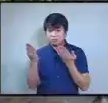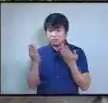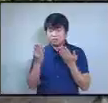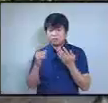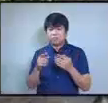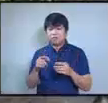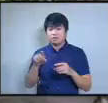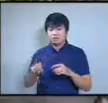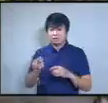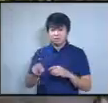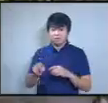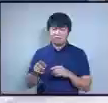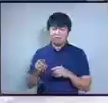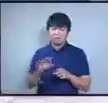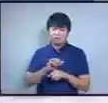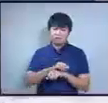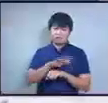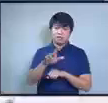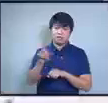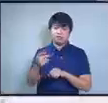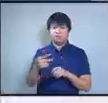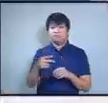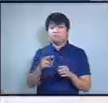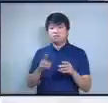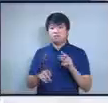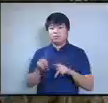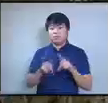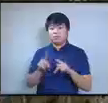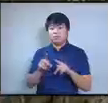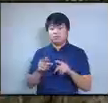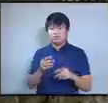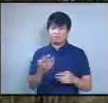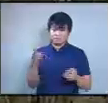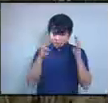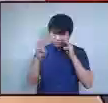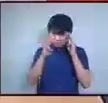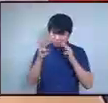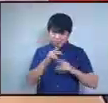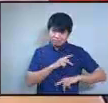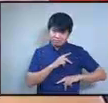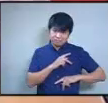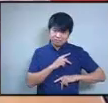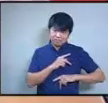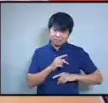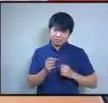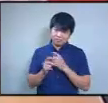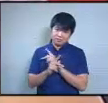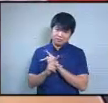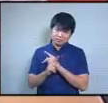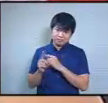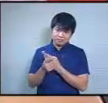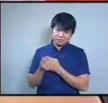pangangailangan ng mga apektadong residente. Pero pinangangambahan ng mga otoridad ang posibilidad ng lahar. Dahil umabot tayo sa threshold